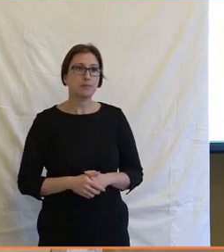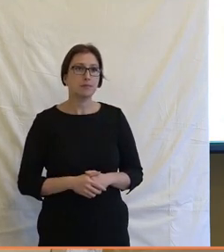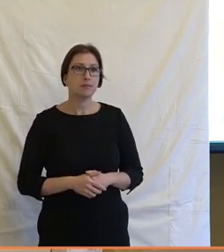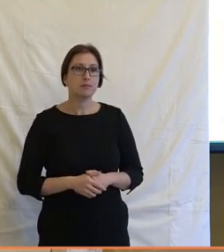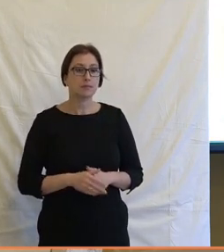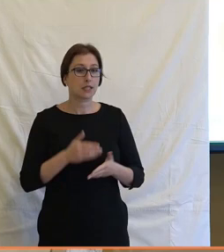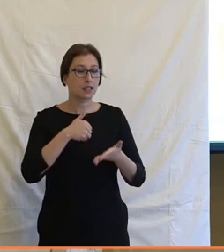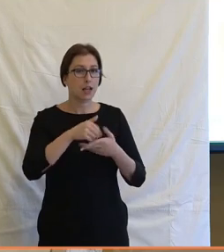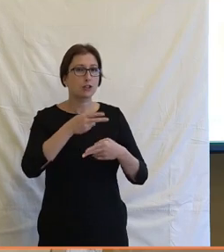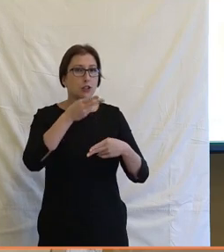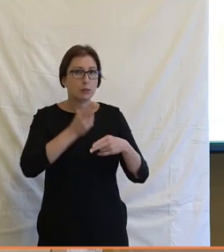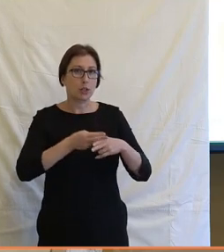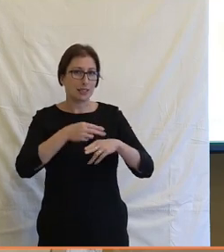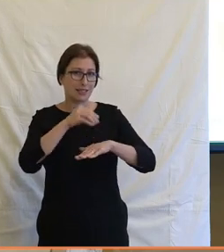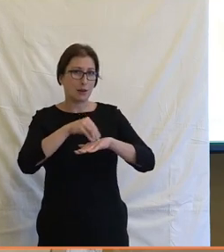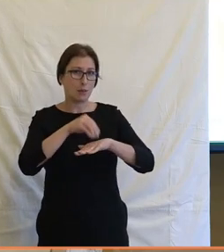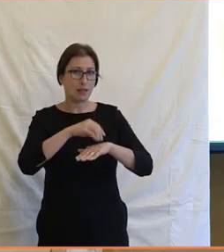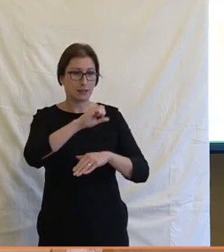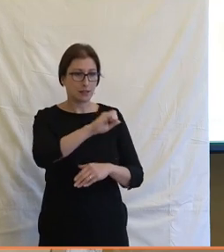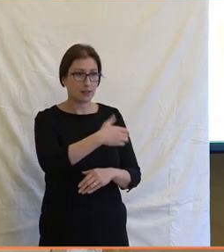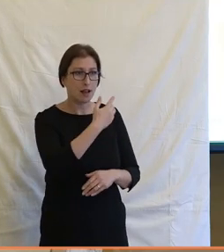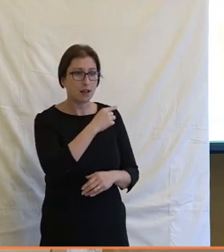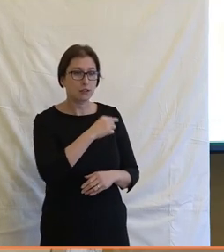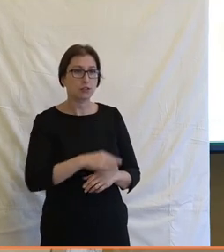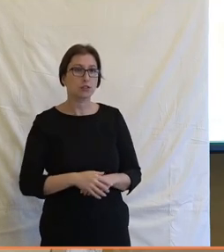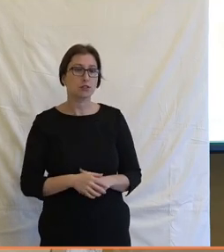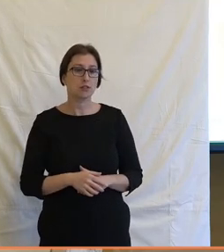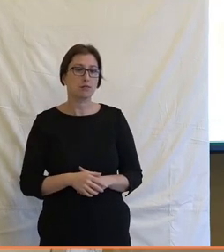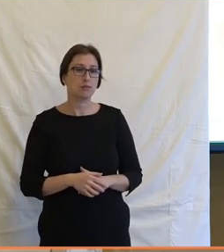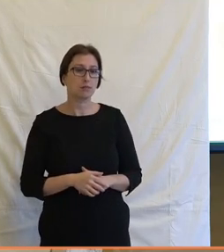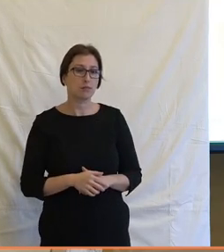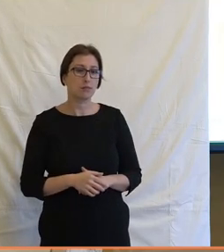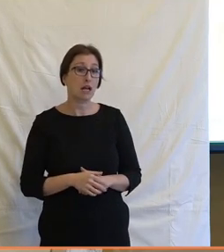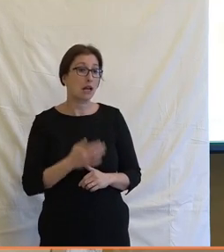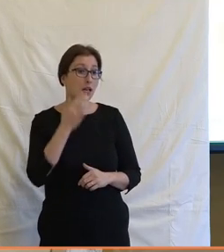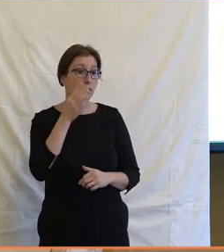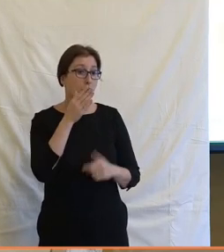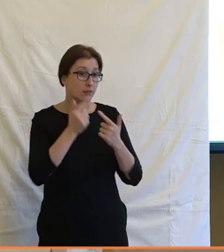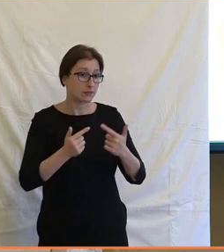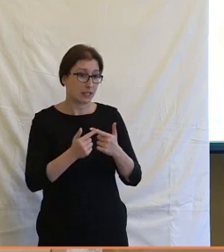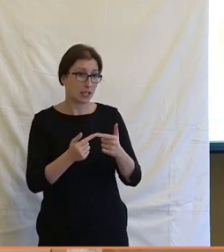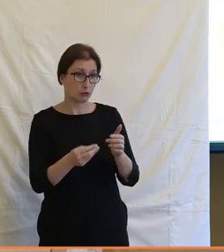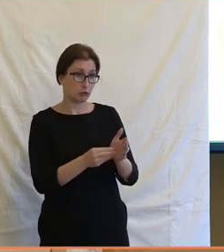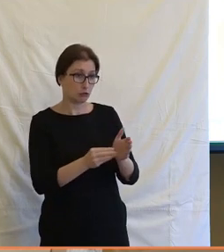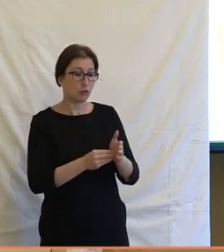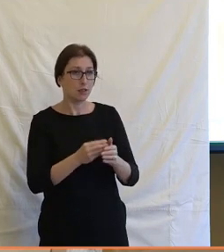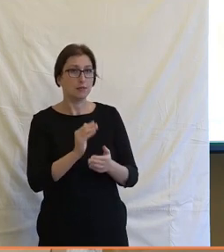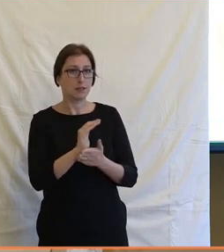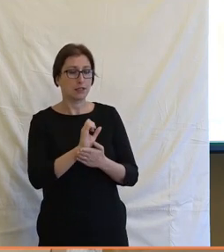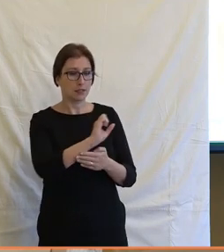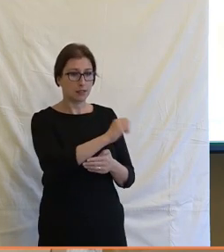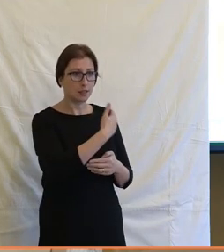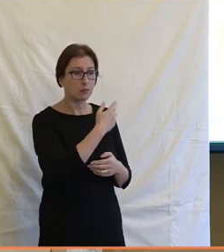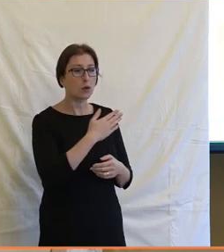další, poslední asi komentář, jestli nám tady to vysvětlení se neobjeví, tak k